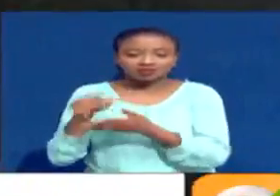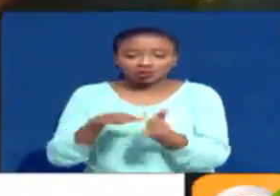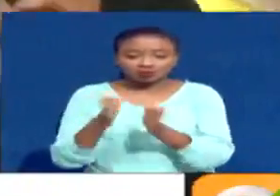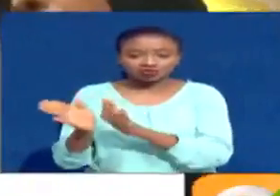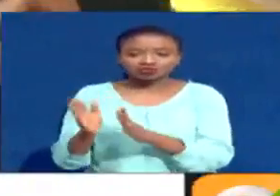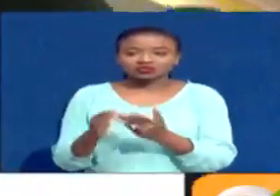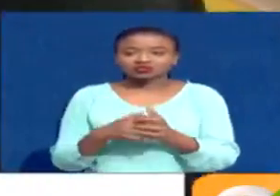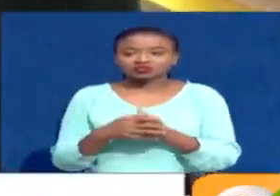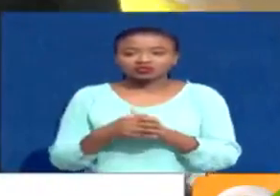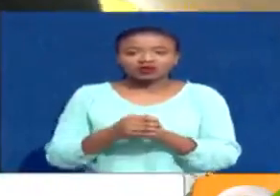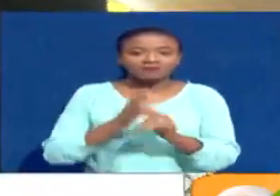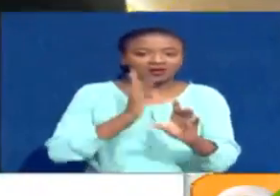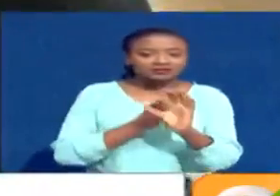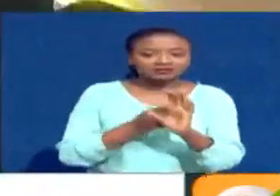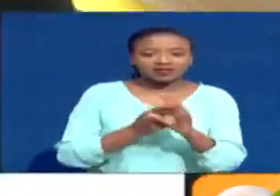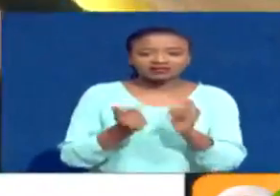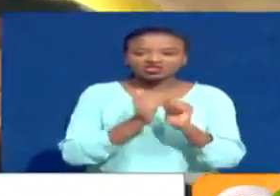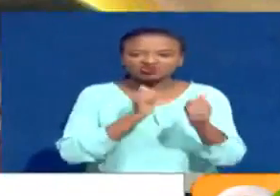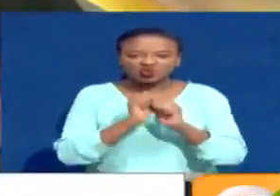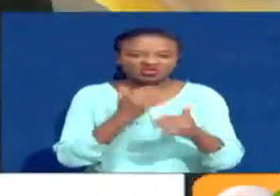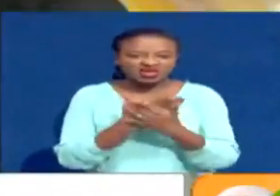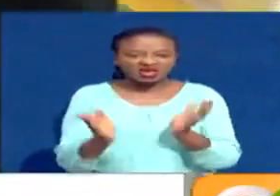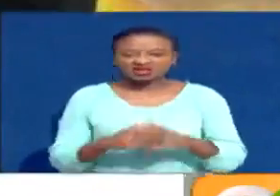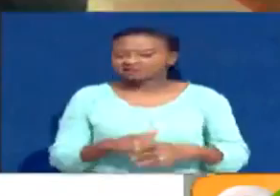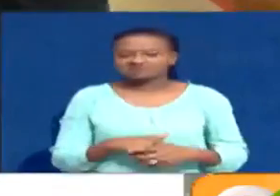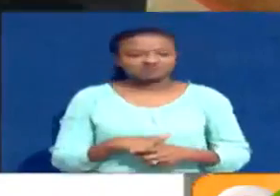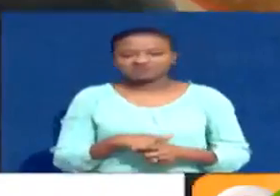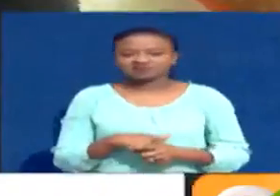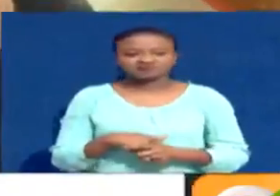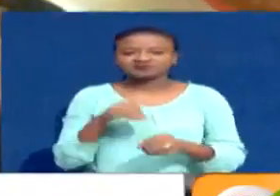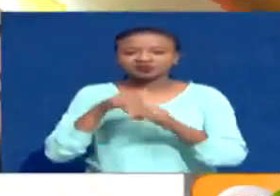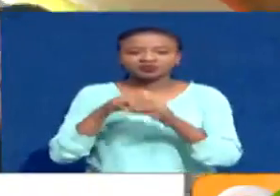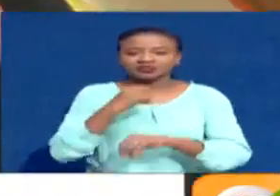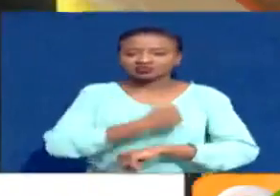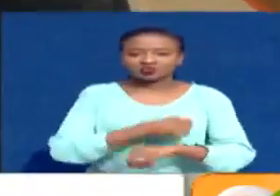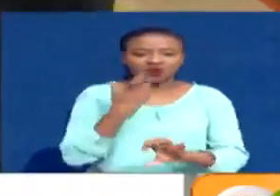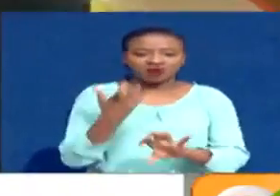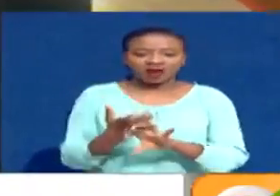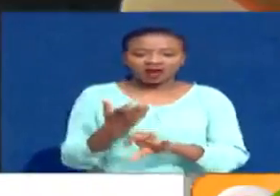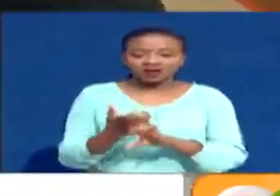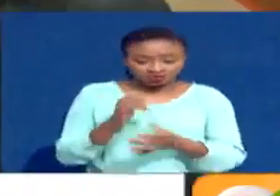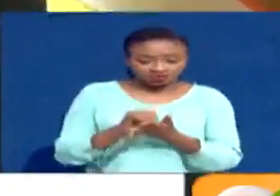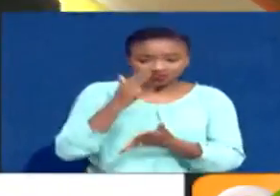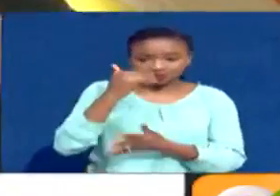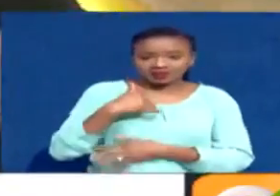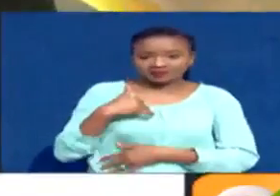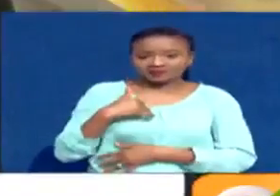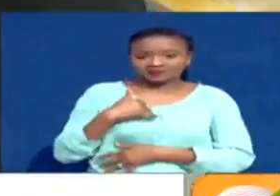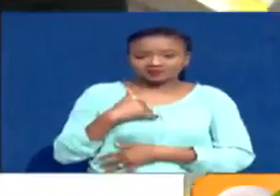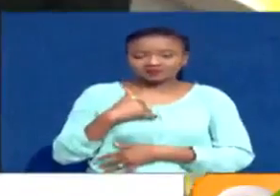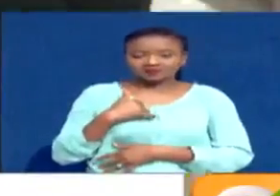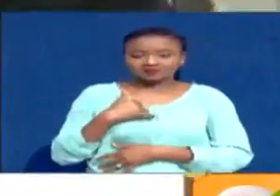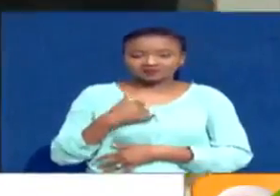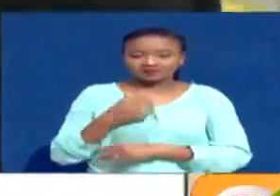fursa ya wao kuparticipate kwa games ama exercises nyingi within kwa schools. Hiyo ndo ilinifanya ni kuwe na